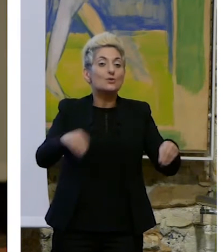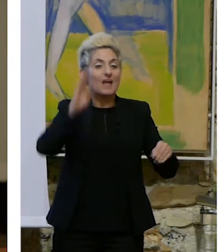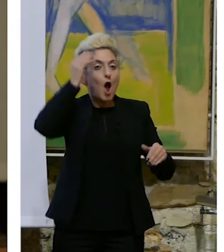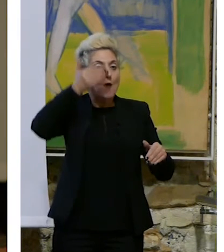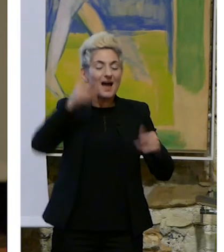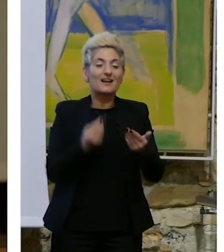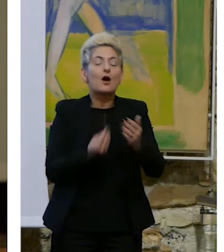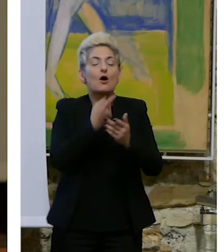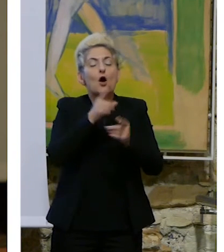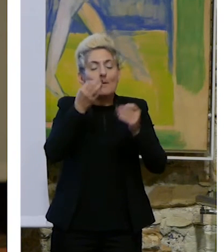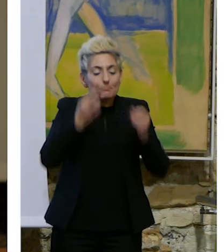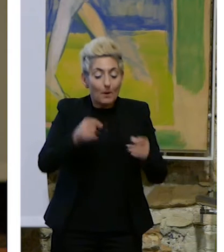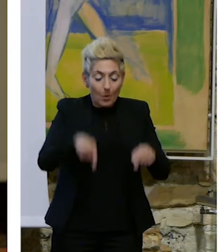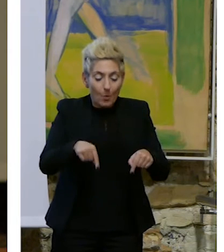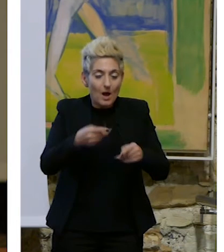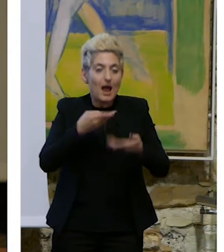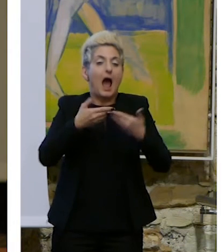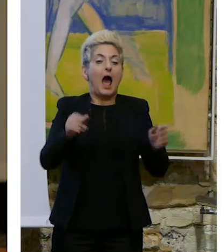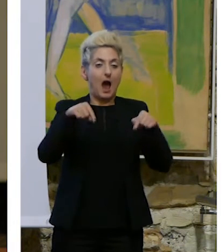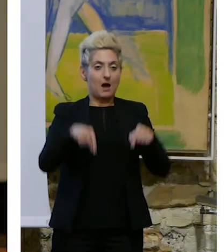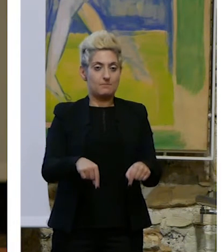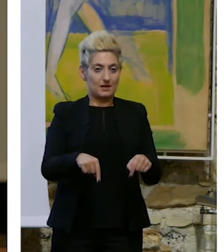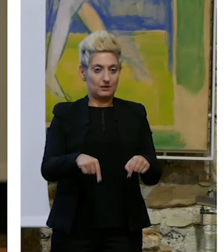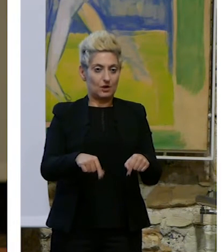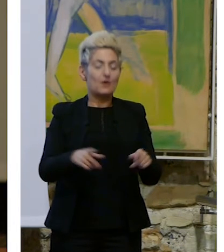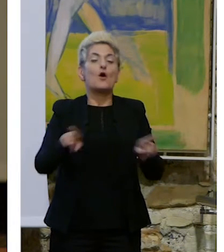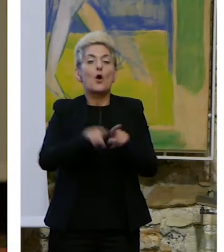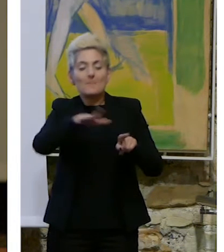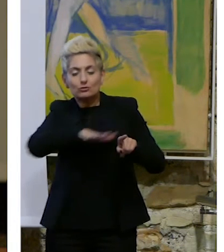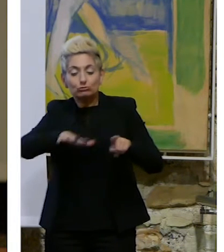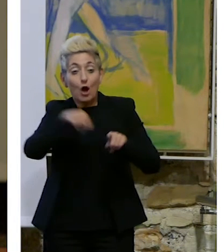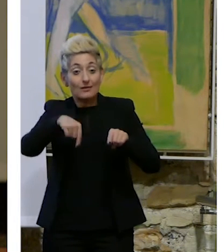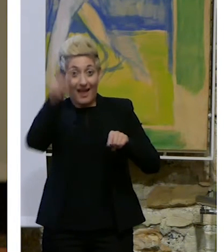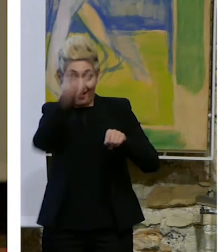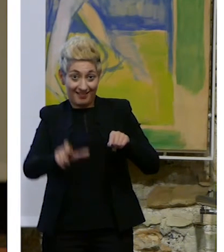quest'area italiana, un po' come quella veneta, un po' come